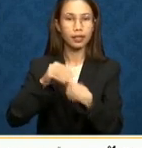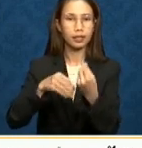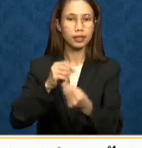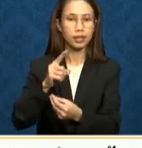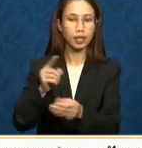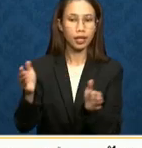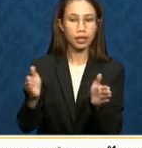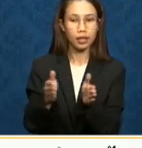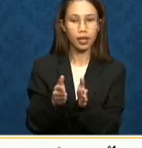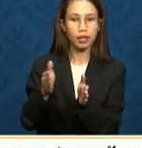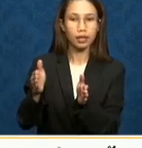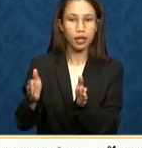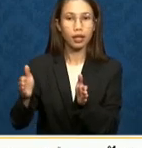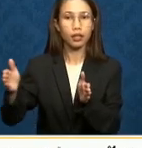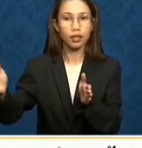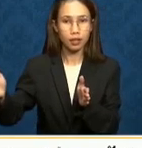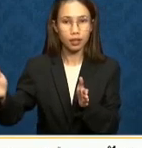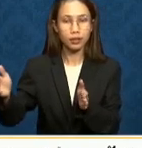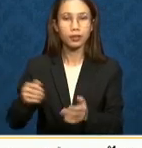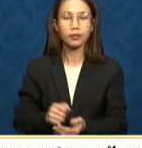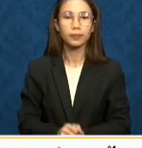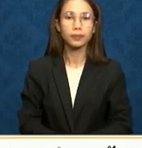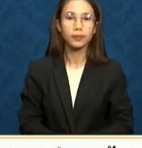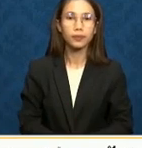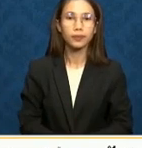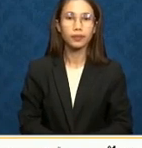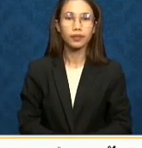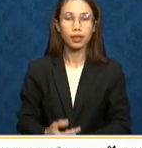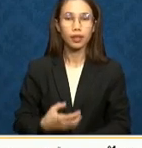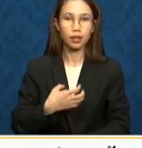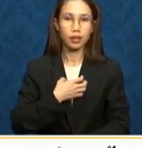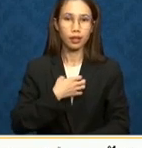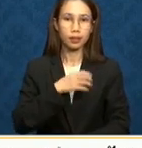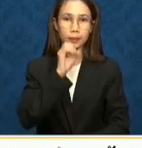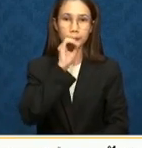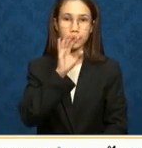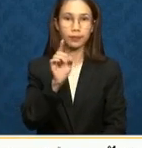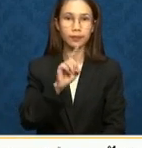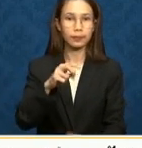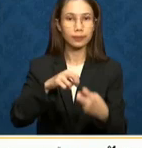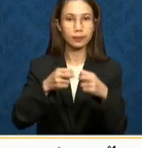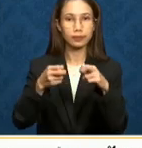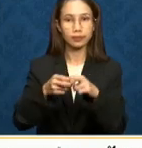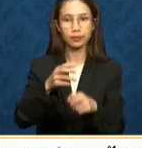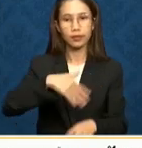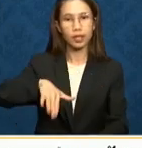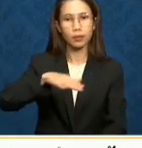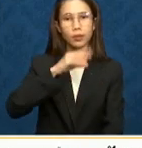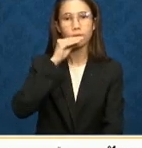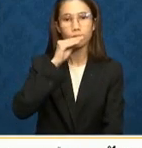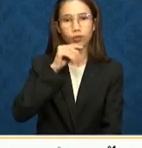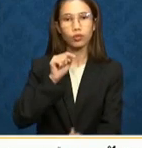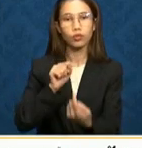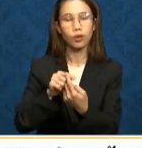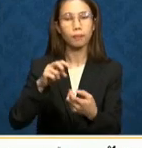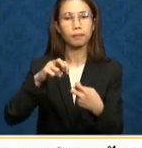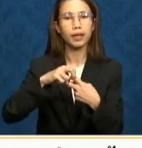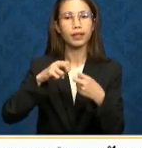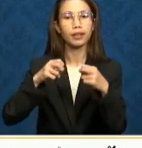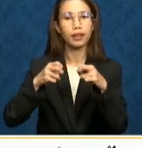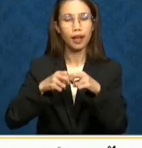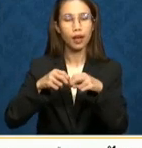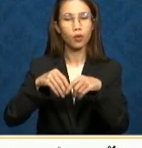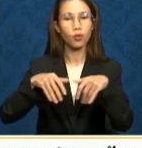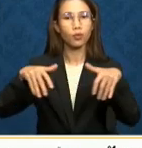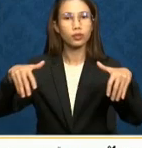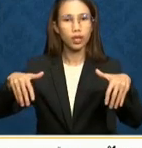ยะสั้นระยะกลางและระยะยาวนะครับเพราะนั้นสิ่งที่ผมอยากจะเรียนว่าปัญหาที่หลายๆคนได้พูดนะเป็นปัญหาเชิงโครงสร้าง